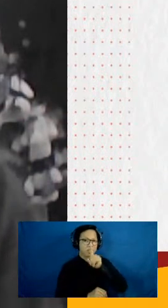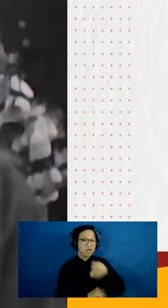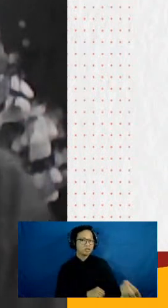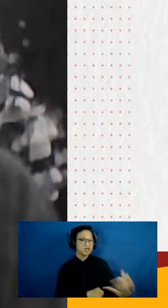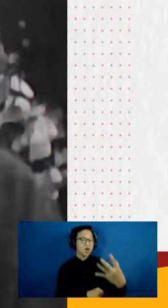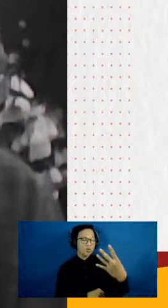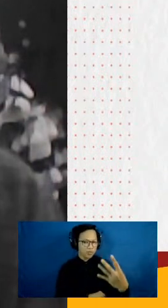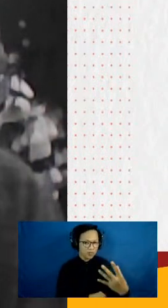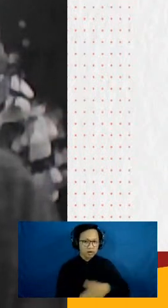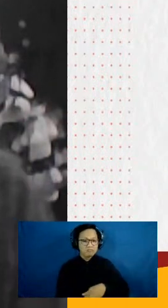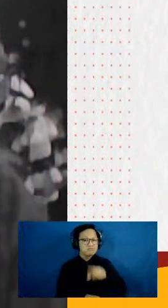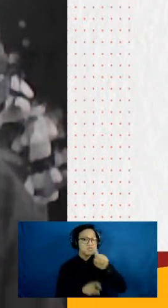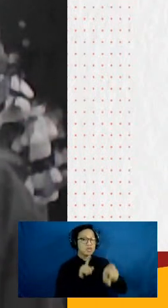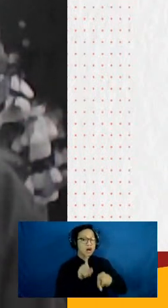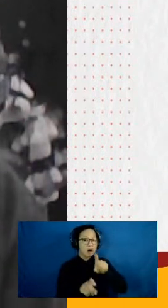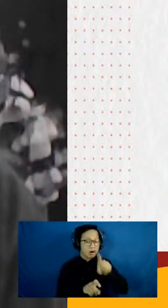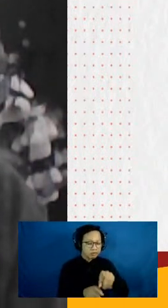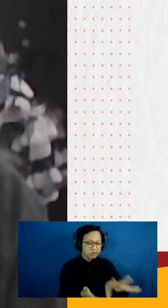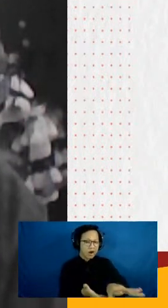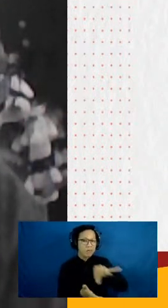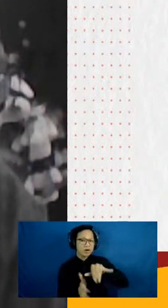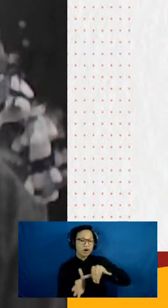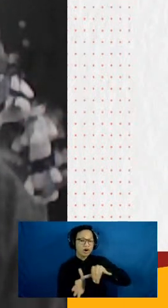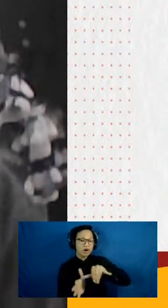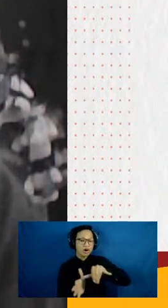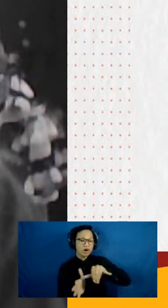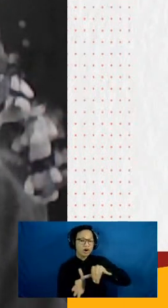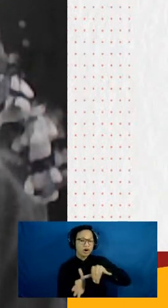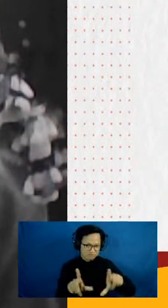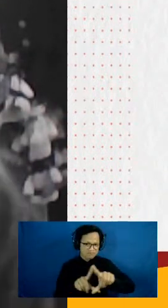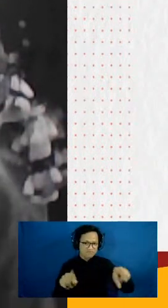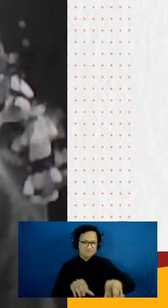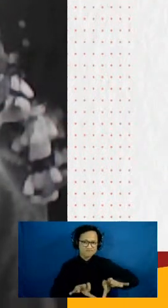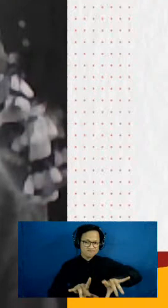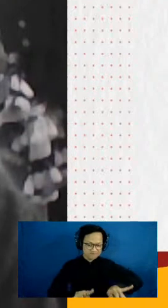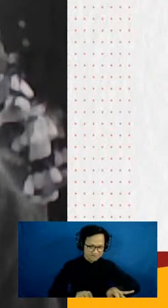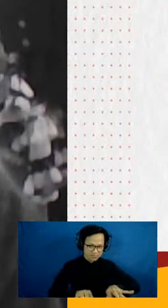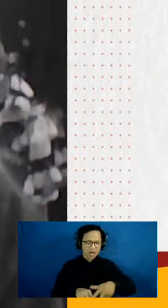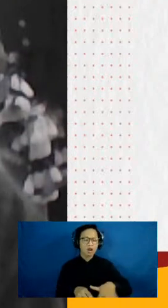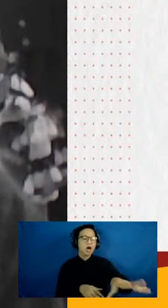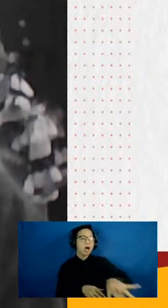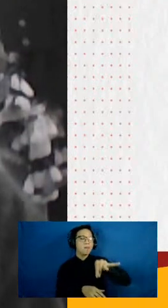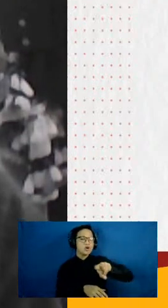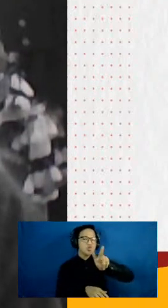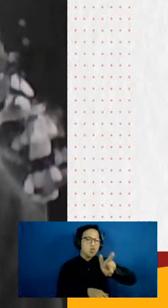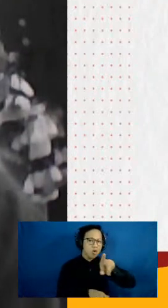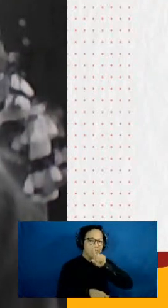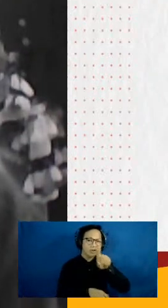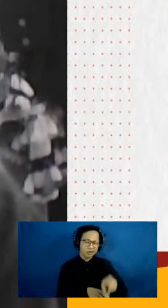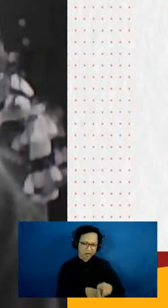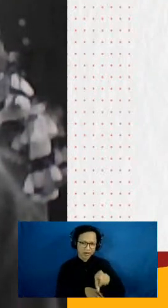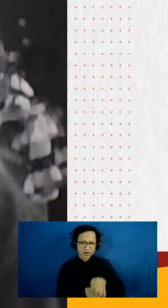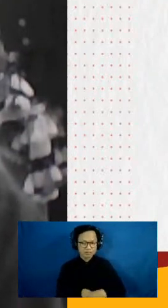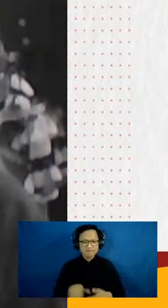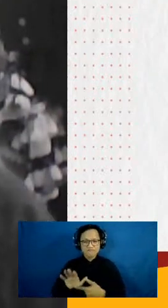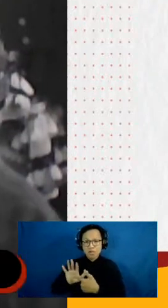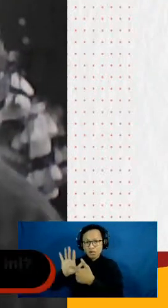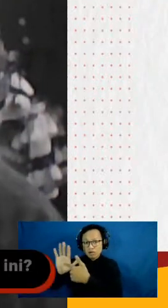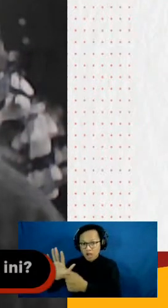pertanyaan yang akan diambil dari komentar YouTube. Aku akan ambil dua pertanyaan nih. Mungkin boleh ditayangkan